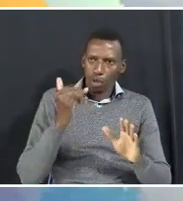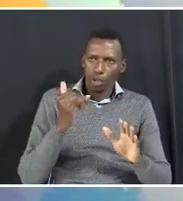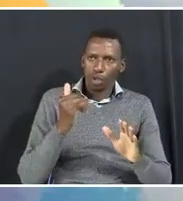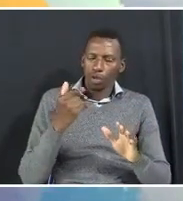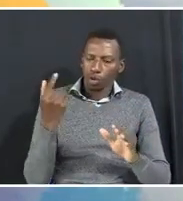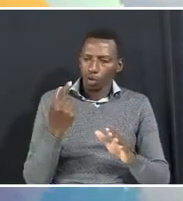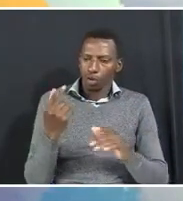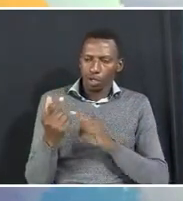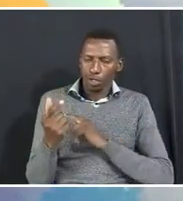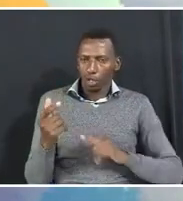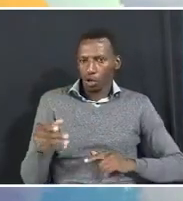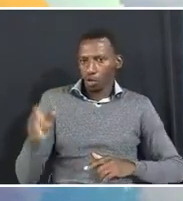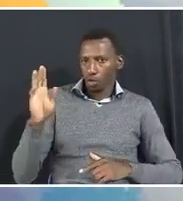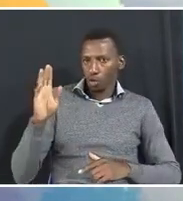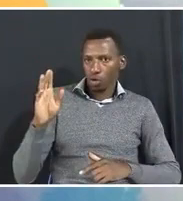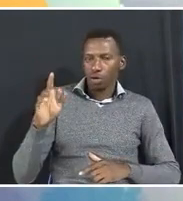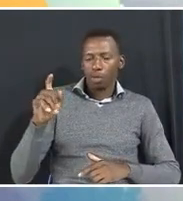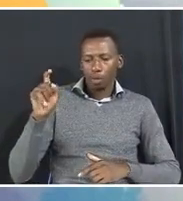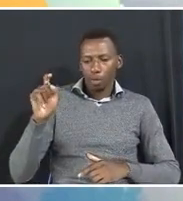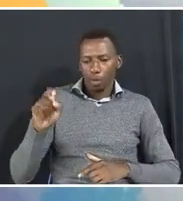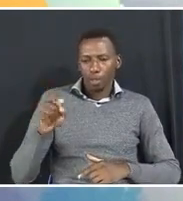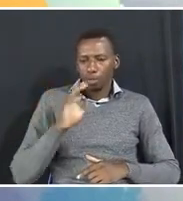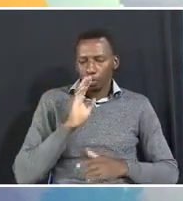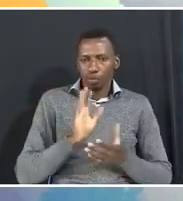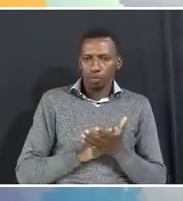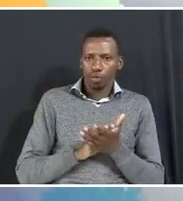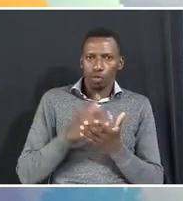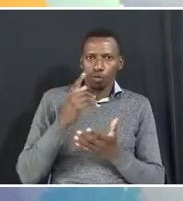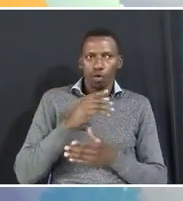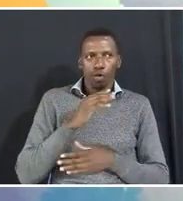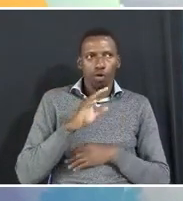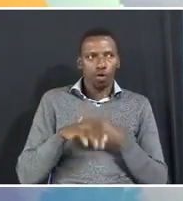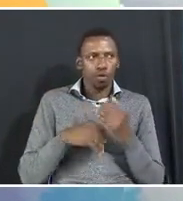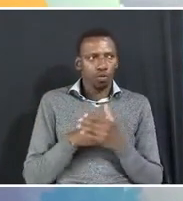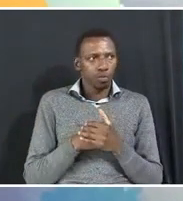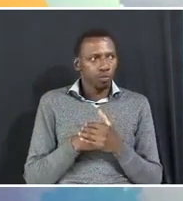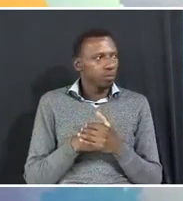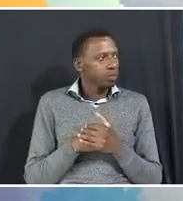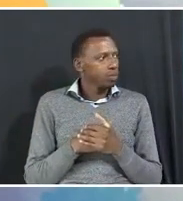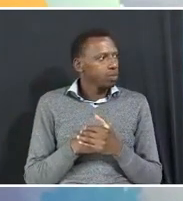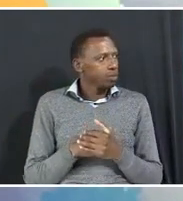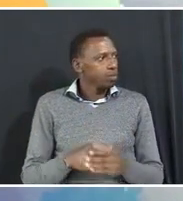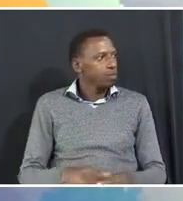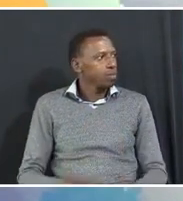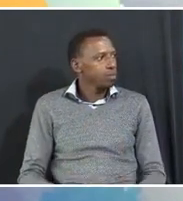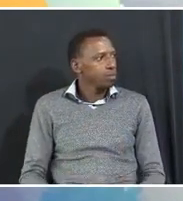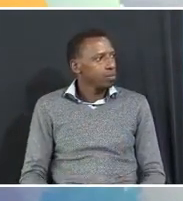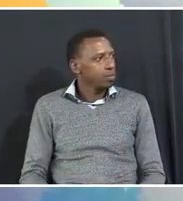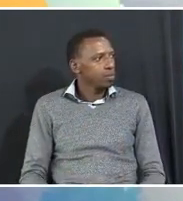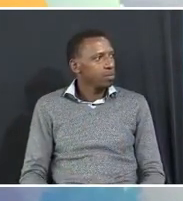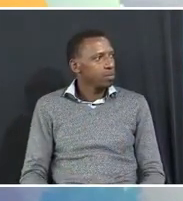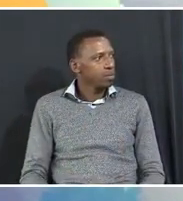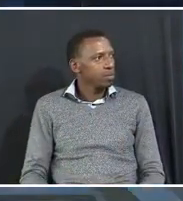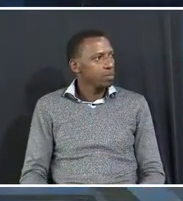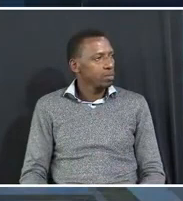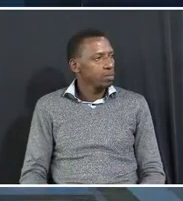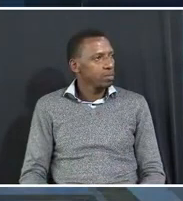hayo yote. Hivyo ndivyo naweza kufikiria. Lakini ndugu yangu labda naweza kuchangia. Yes, my brother.